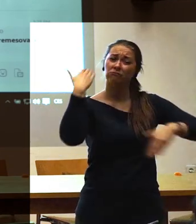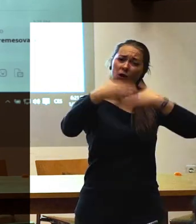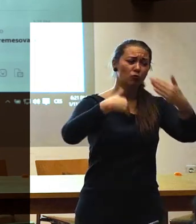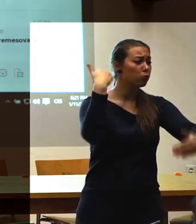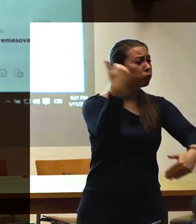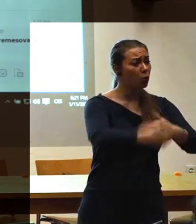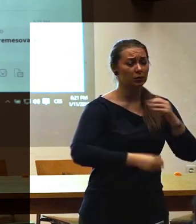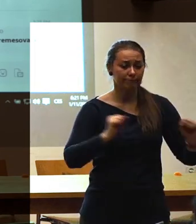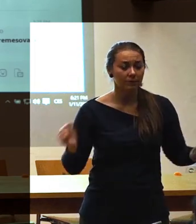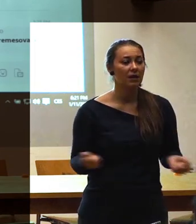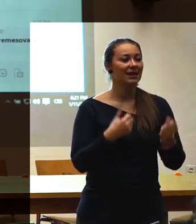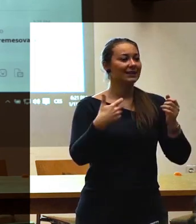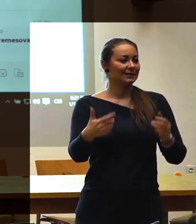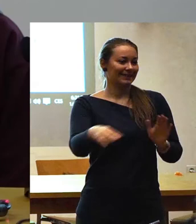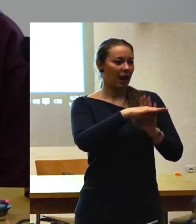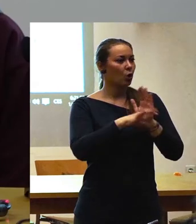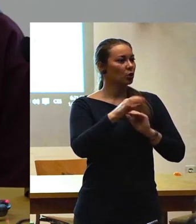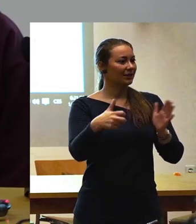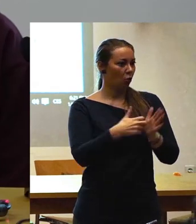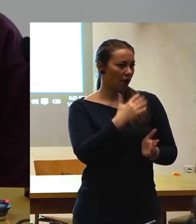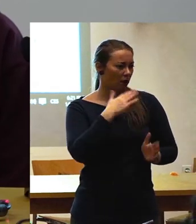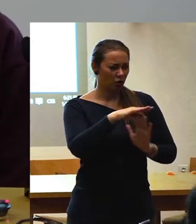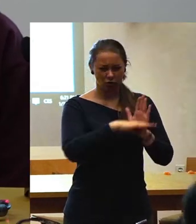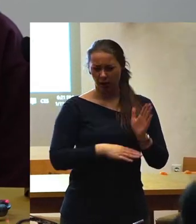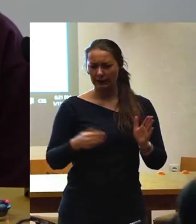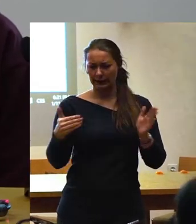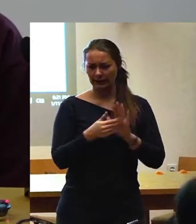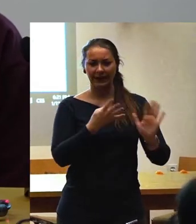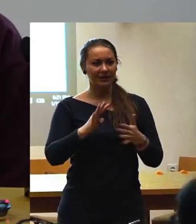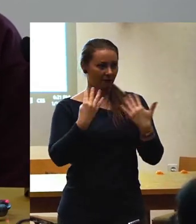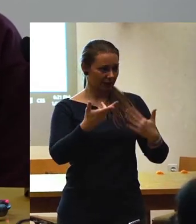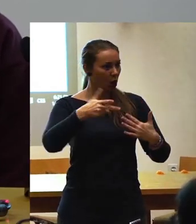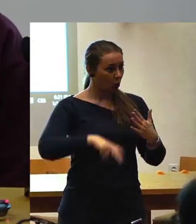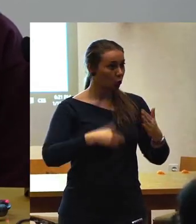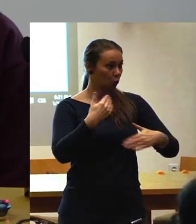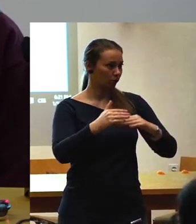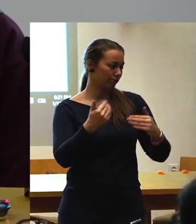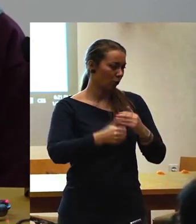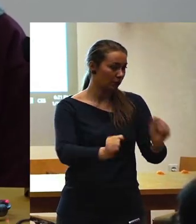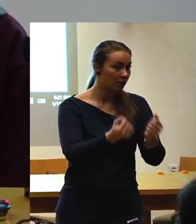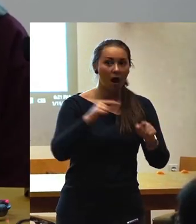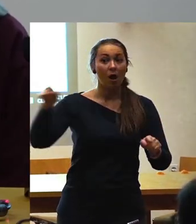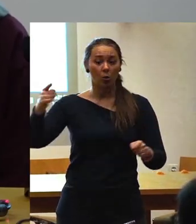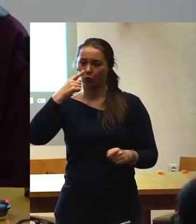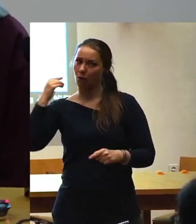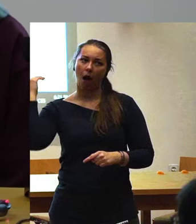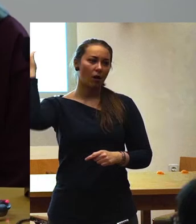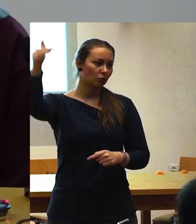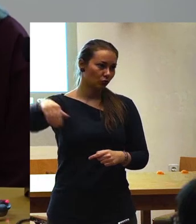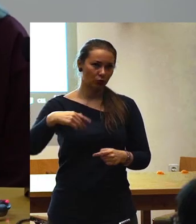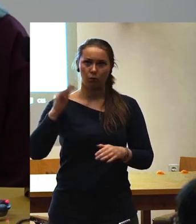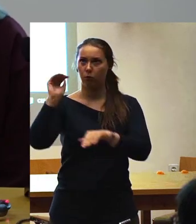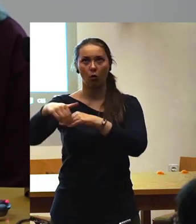řeči jako oficiálním jazyku v České republice, to bylo až v roce 98 a v Rusku ještě později, až po roce